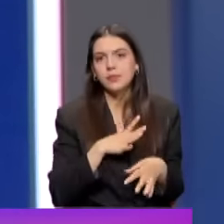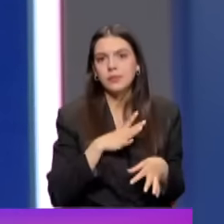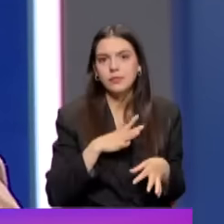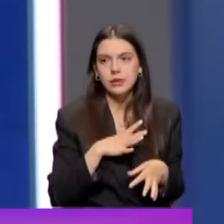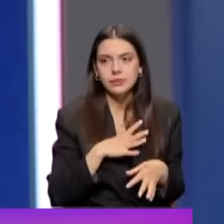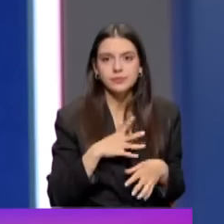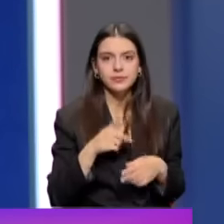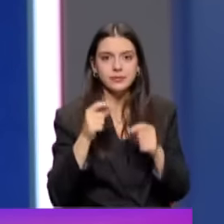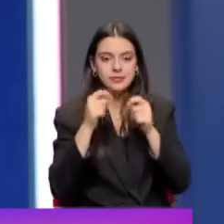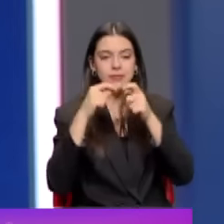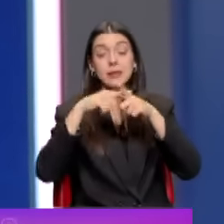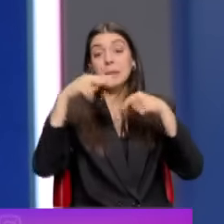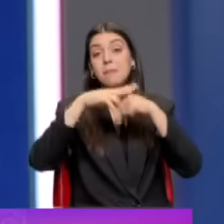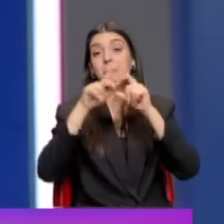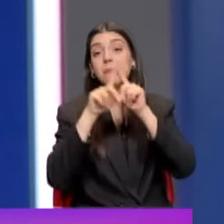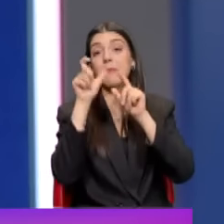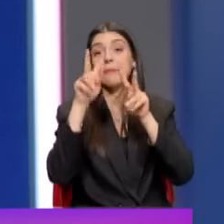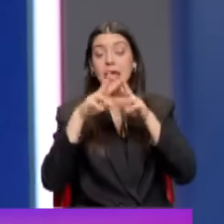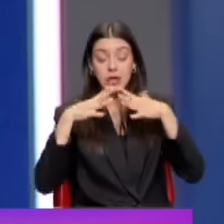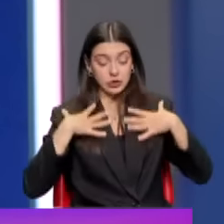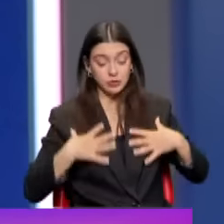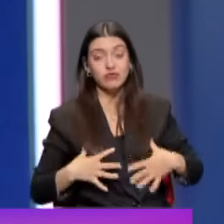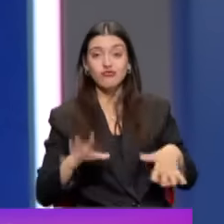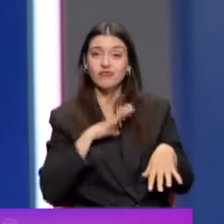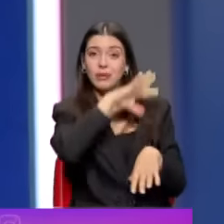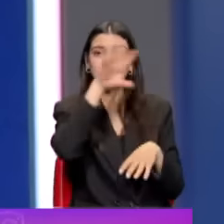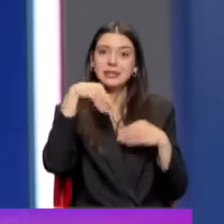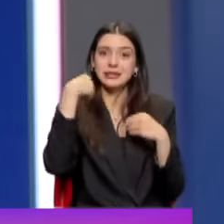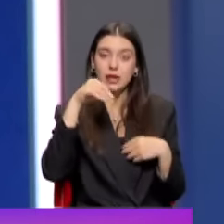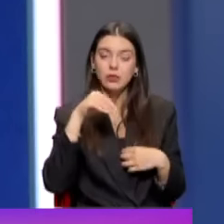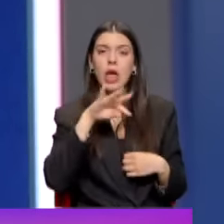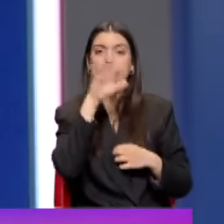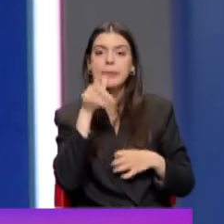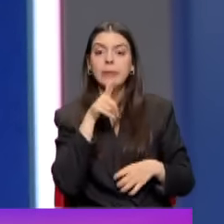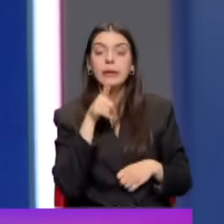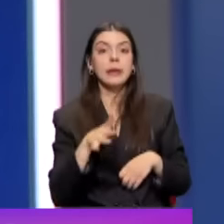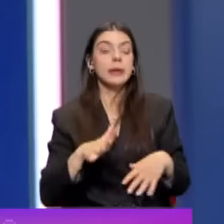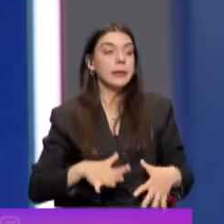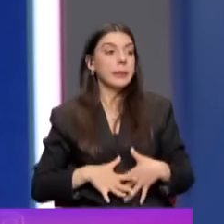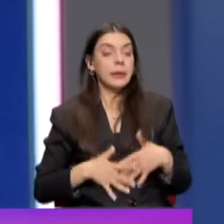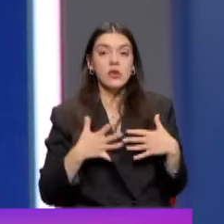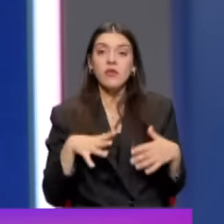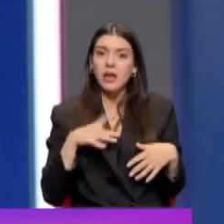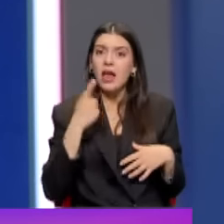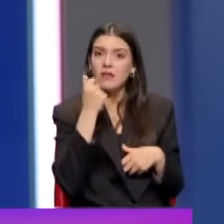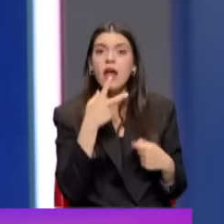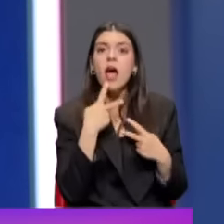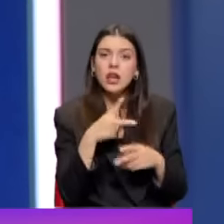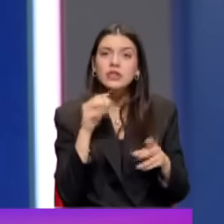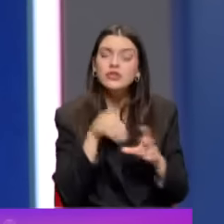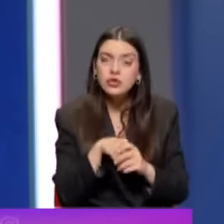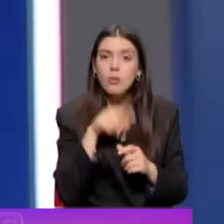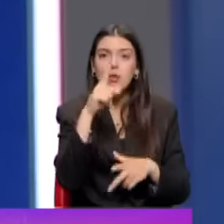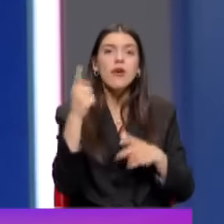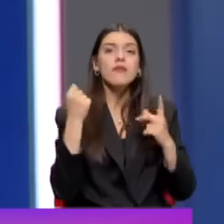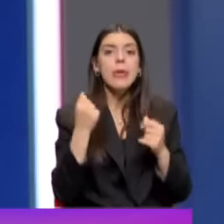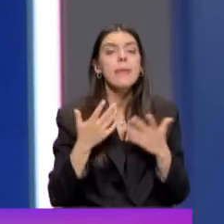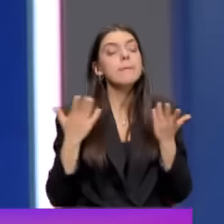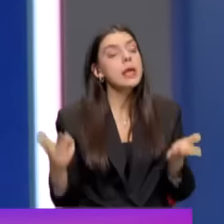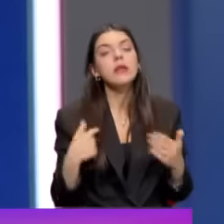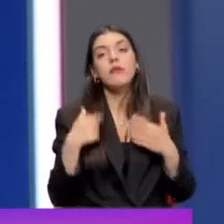bezdum tişörtleri falan da satıyorlardı orada Eee şöyle bir bezginlik hali var zaten fiyat açıklandığı için y bu fiyatı maalesef